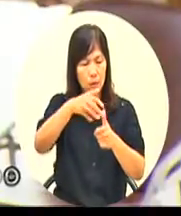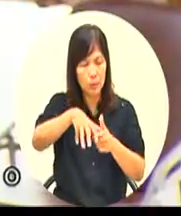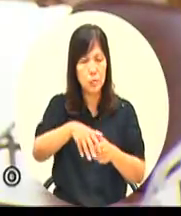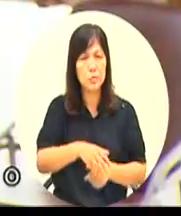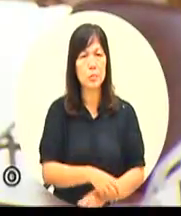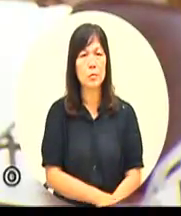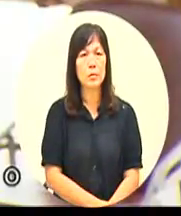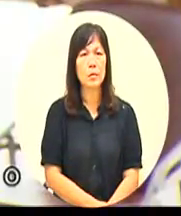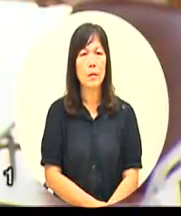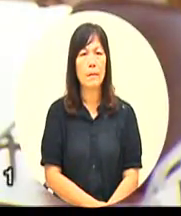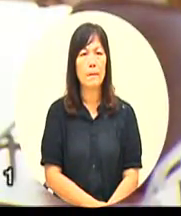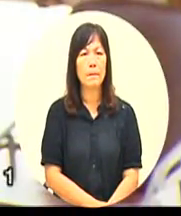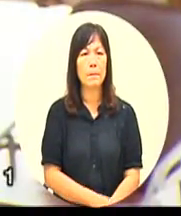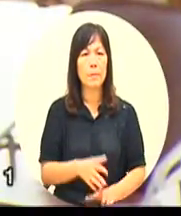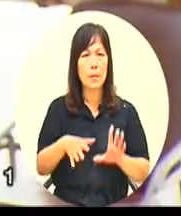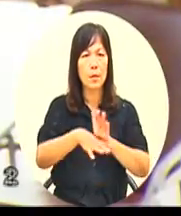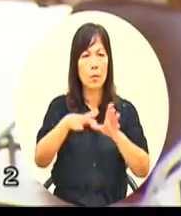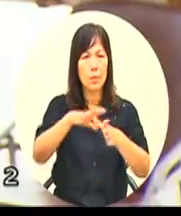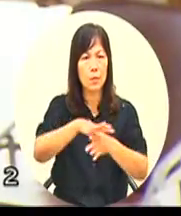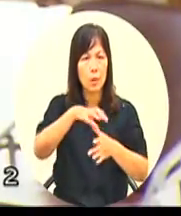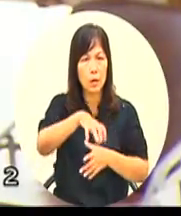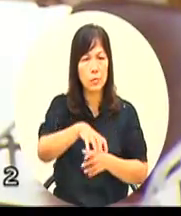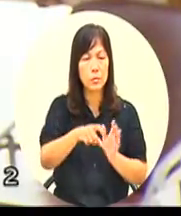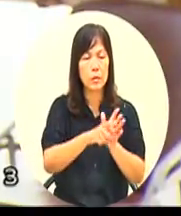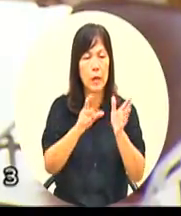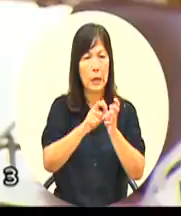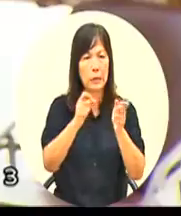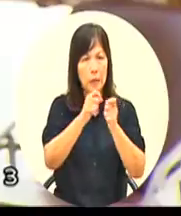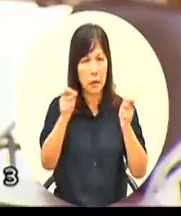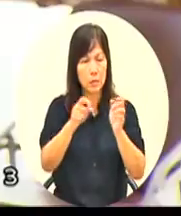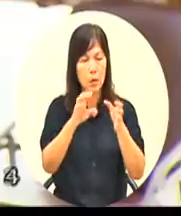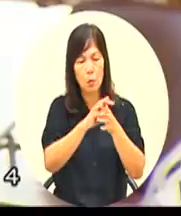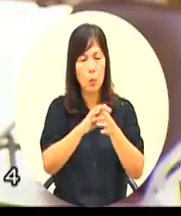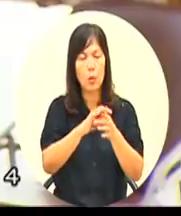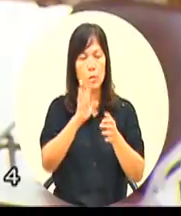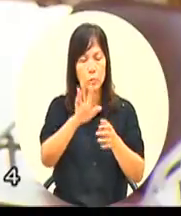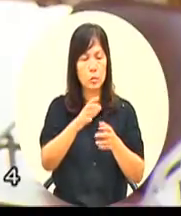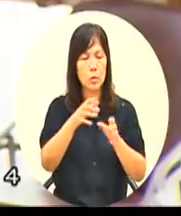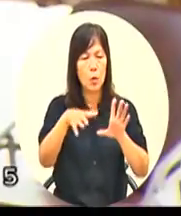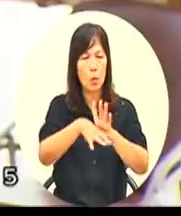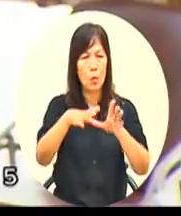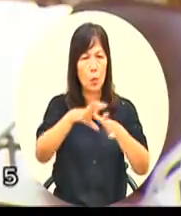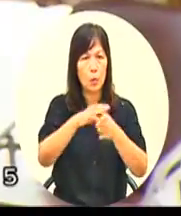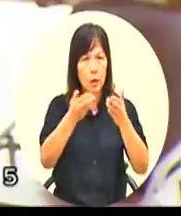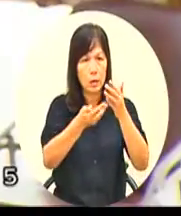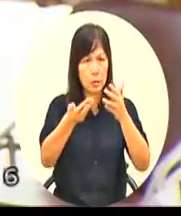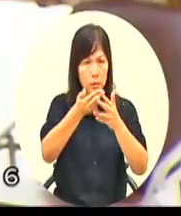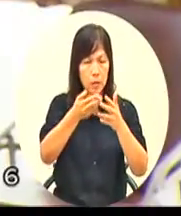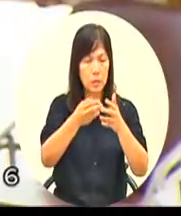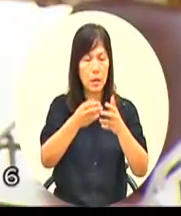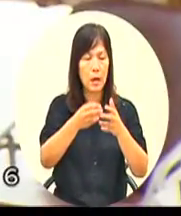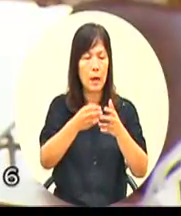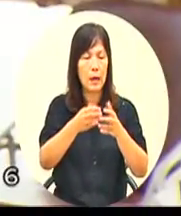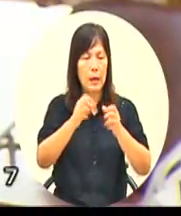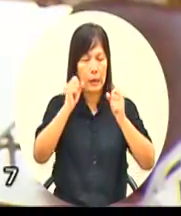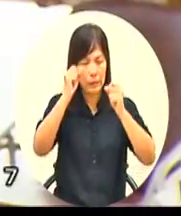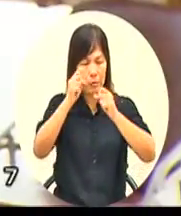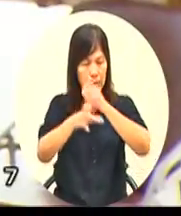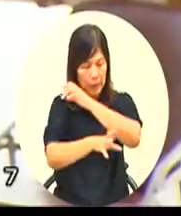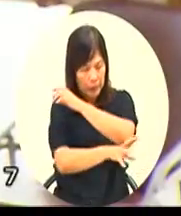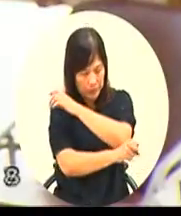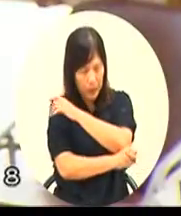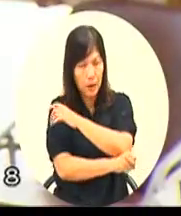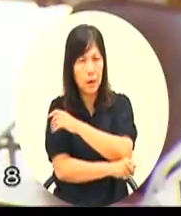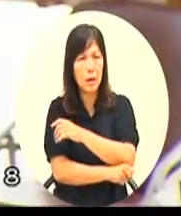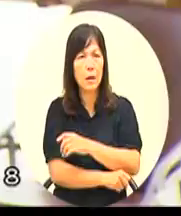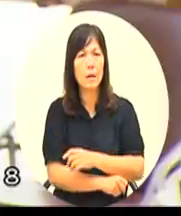以文化局当然长期也在关心文化提升、教育扎根，所以我